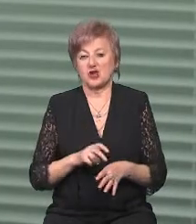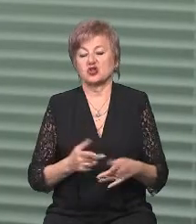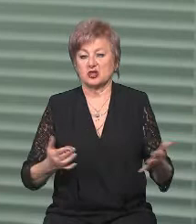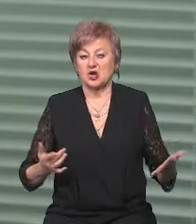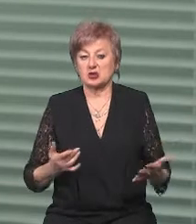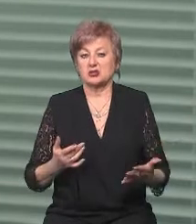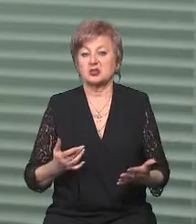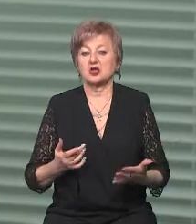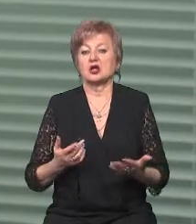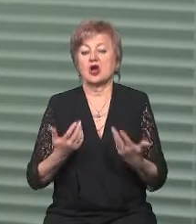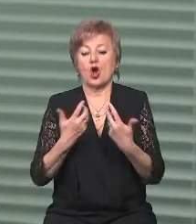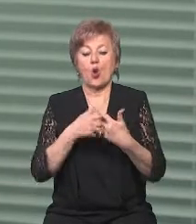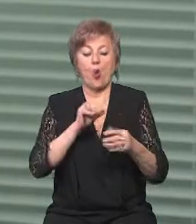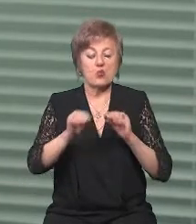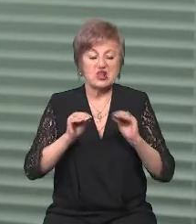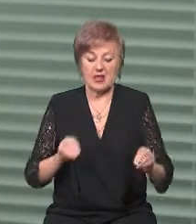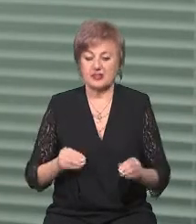питання обладнання.